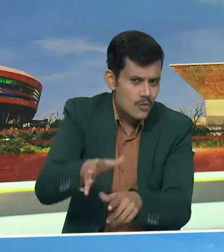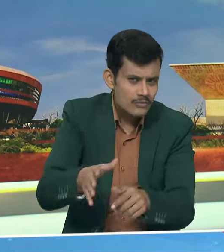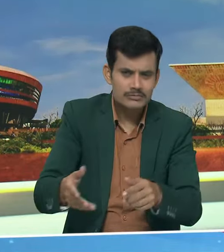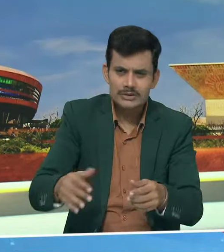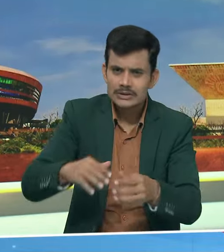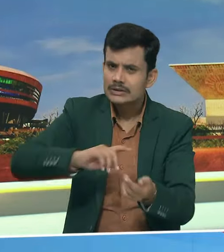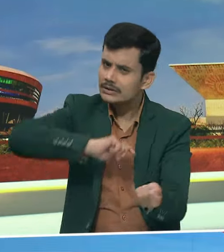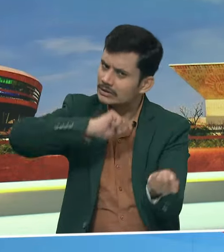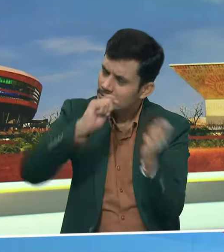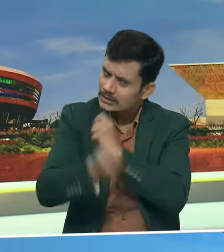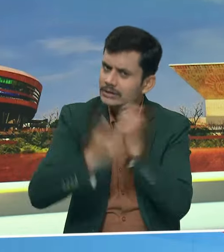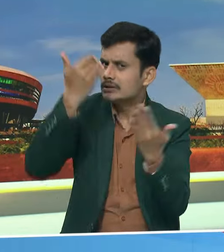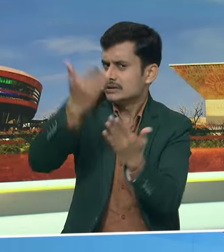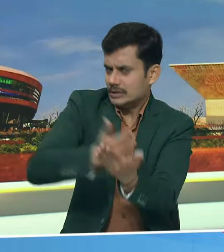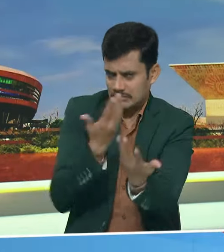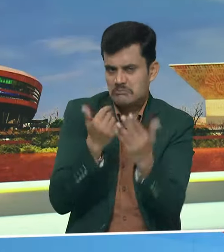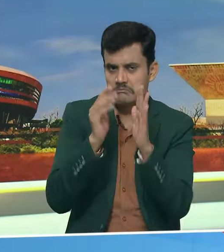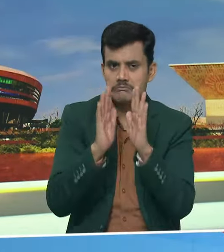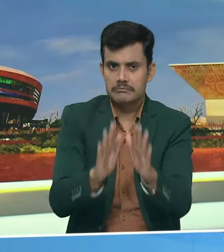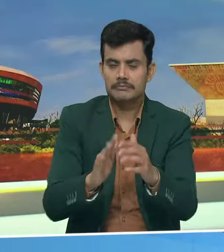ब